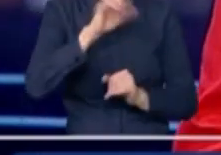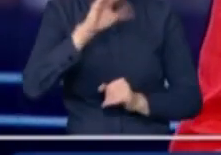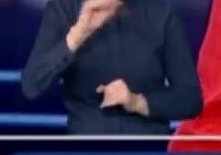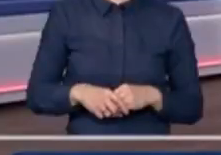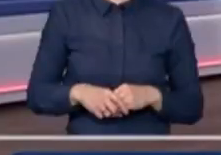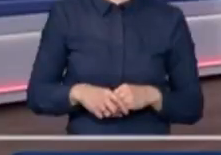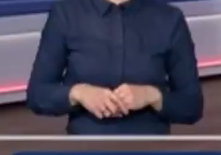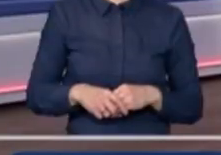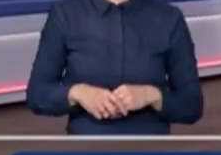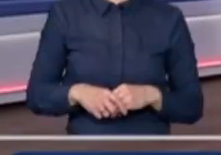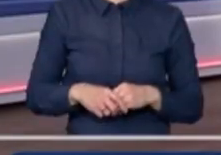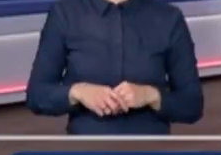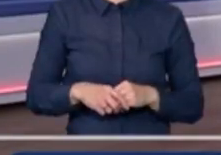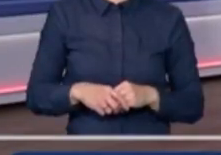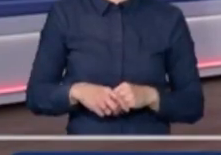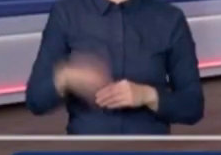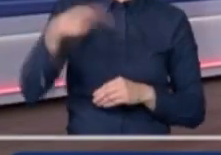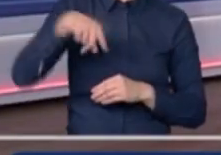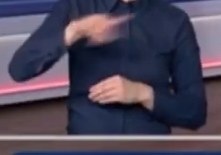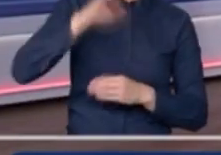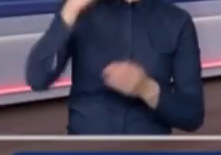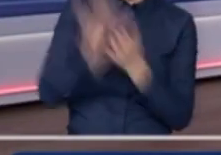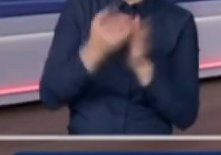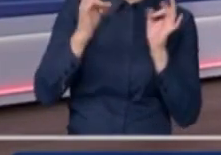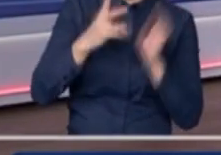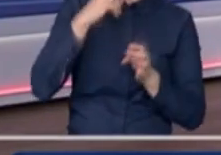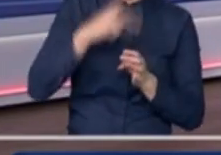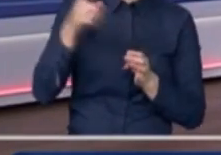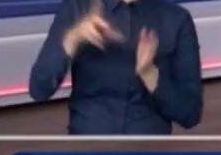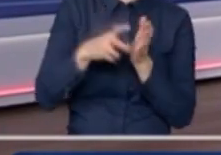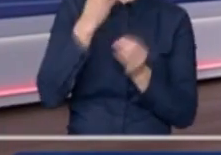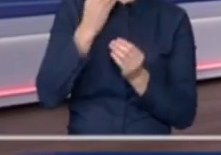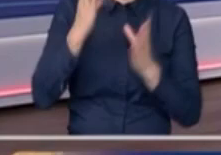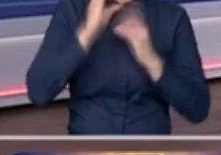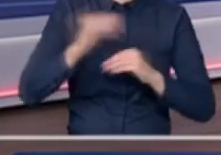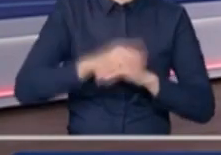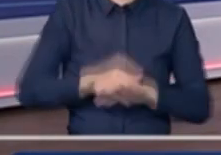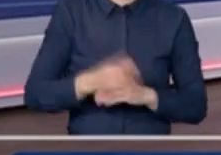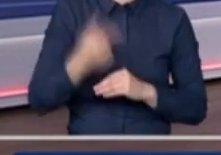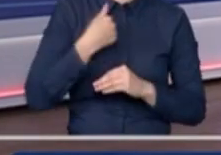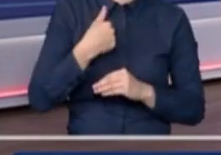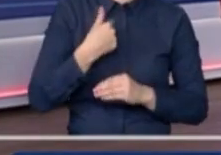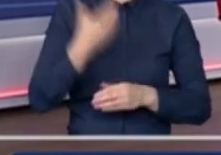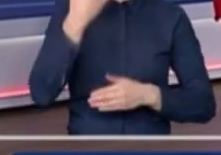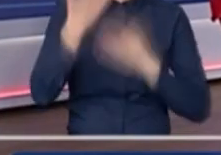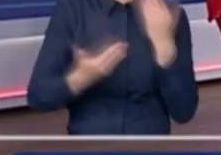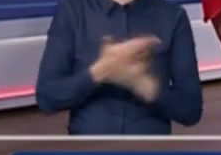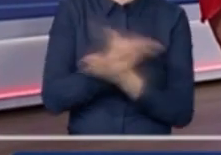Potrzebowska-Kniaziuk. Przyznają Państwo, że wygląda wyśmienicie. Ja w imieniu całego zespołu